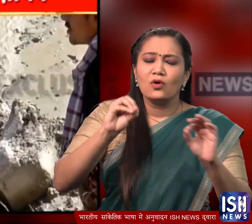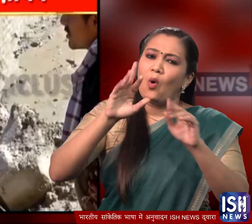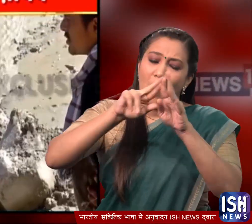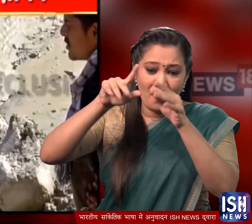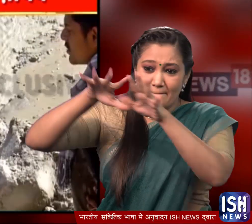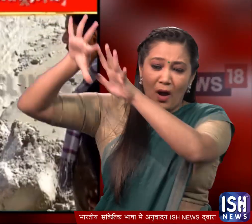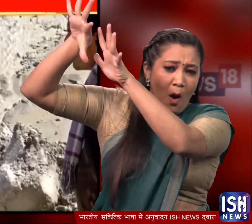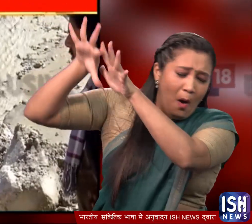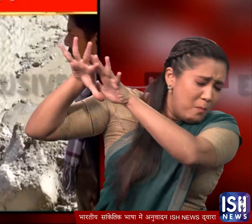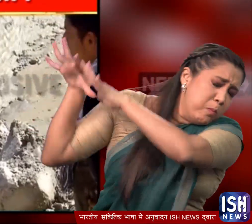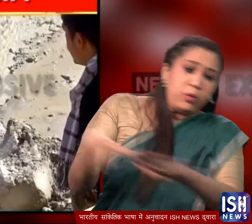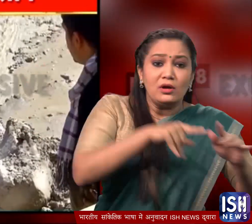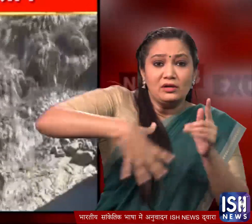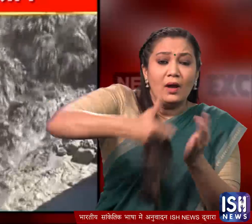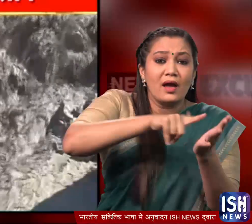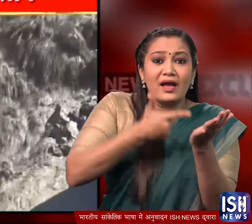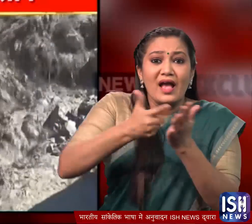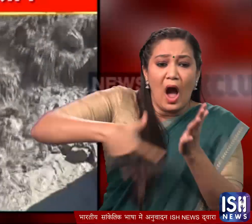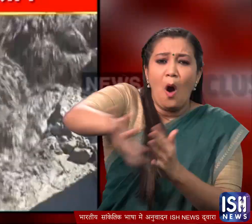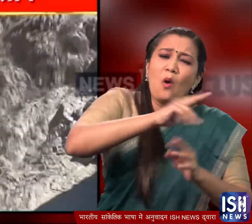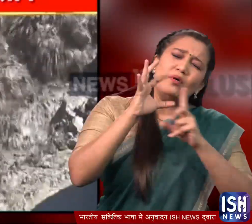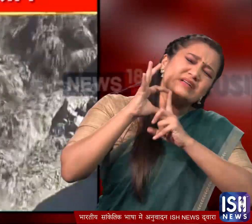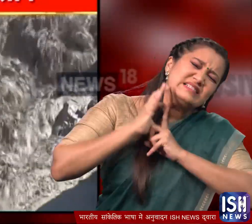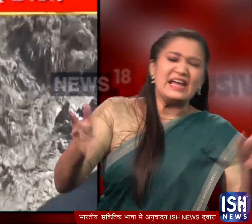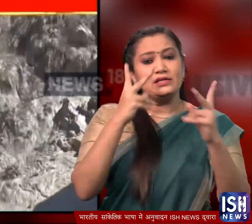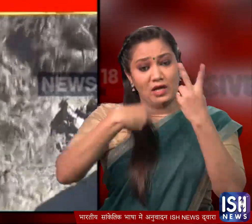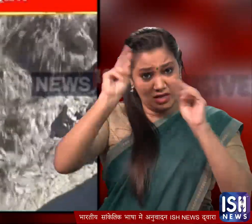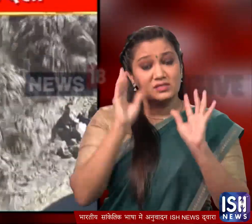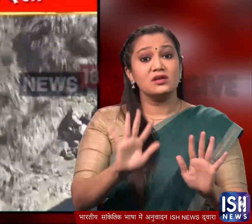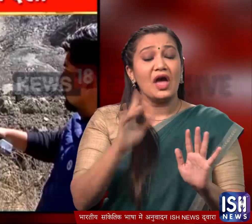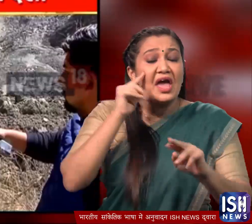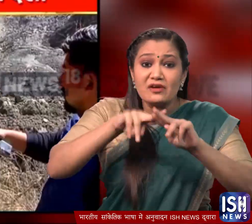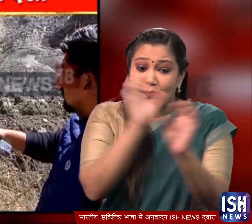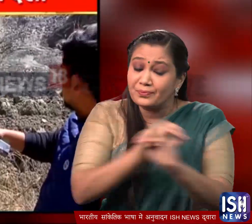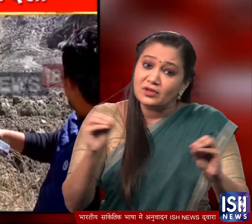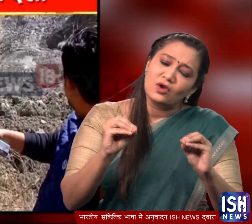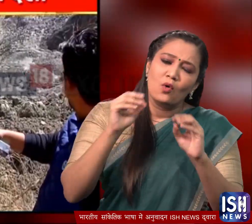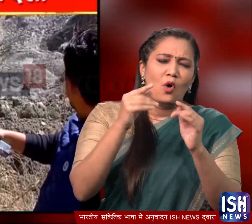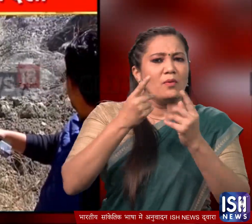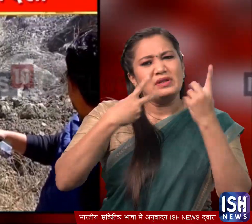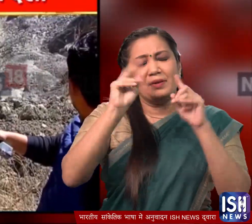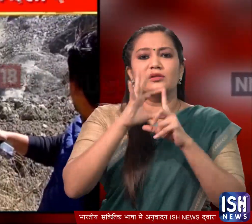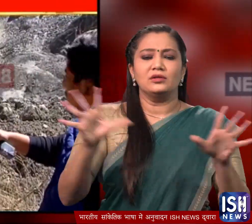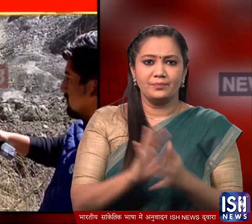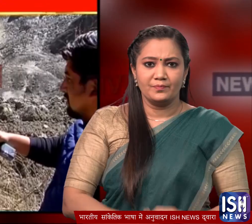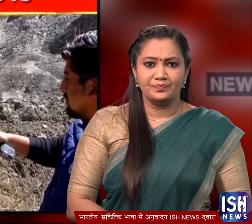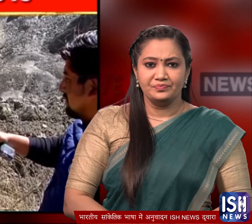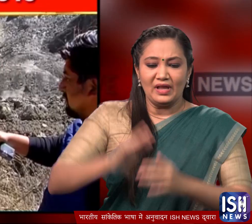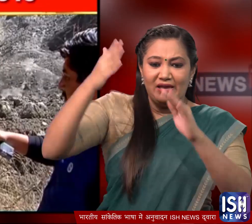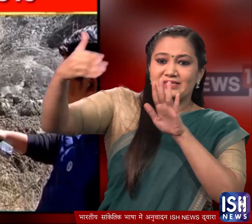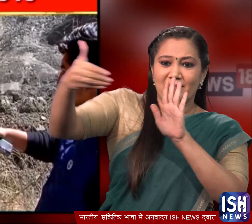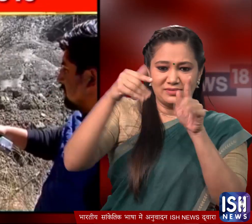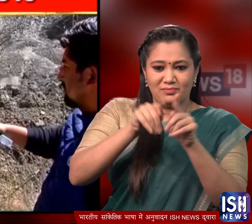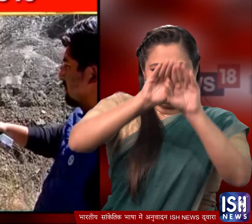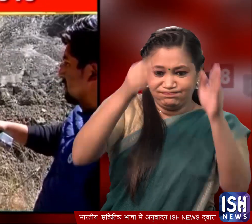तो सैलाब पास के गांवों में दाखिल होकर इससे भी बड़ी तबाही की वजह बन सकता था। बेसिकली जो फ्लड आया तो सामने यहाँ पे